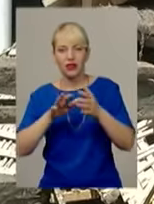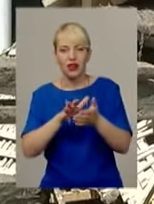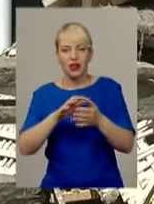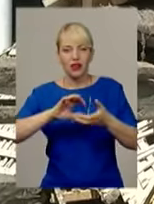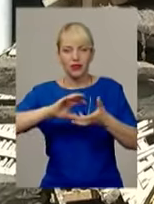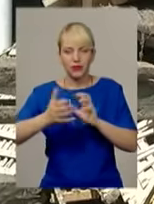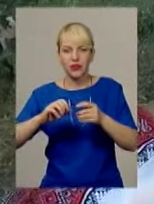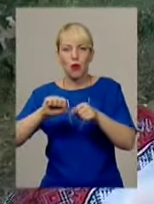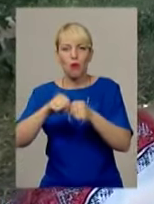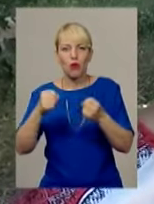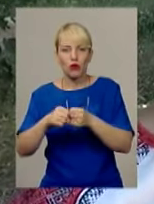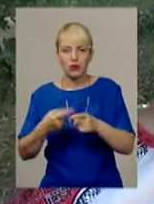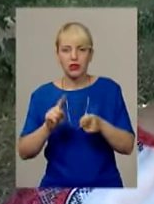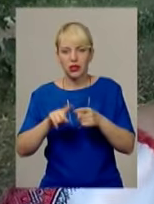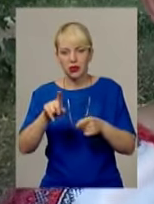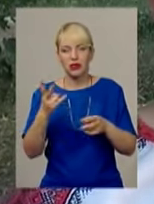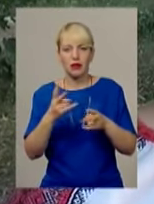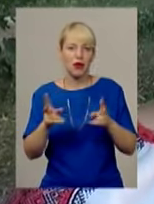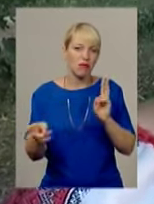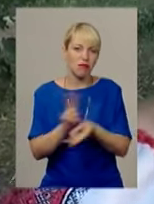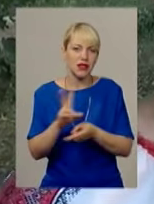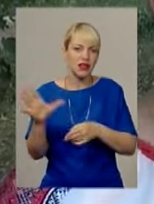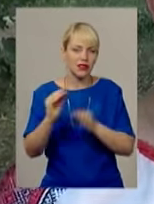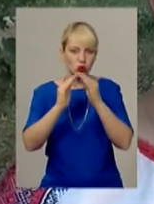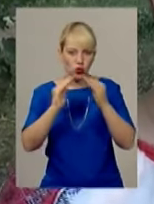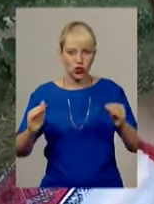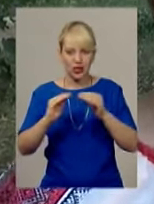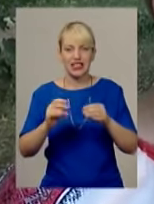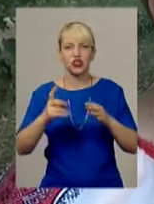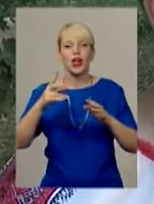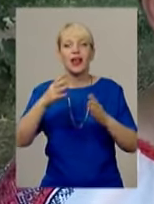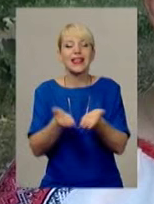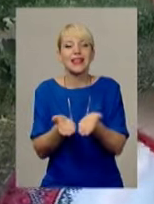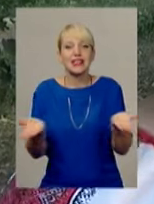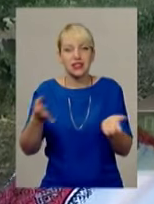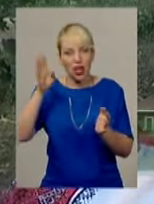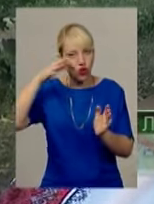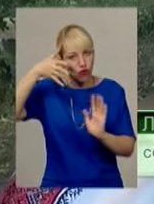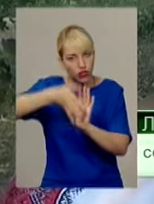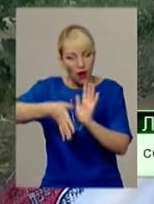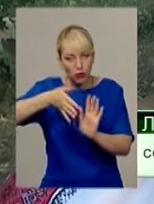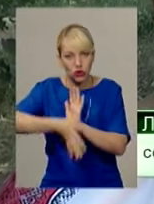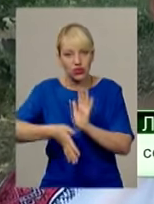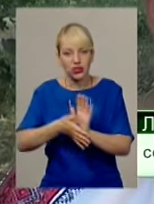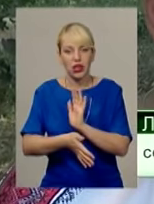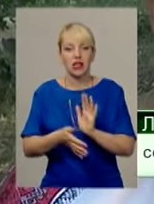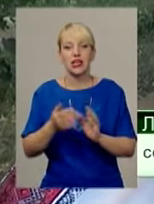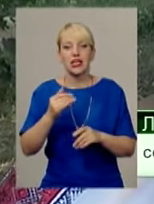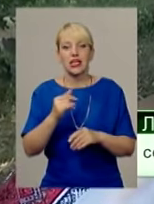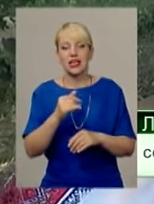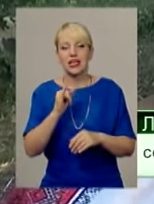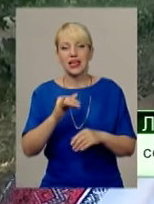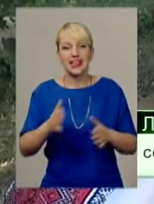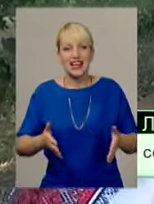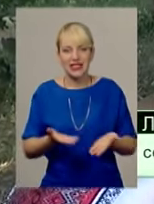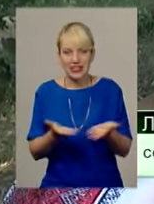робити капітальний ремонт даху і горішнього перекриття. Над самою сценою теж там протікало дах, і на сцені